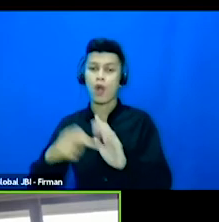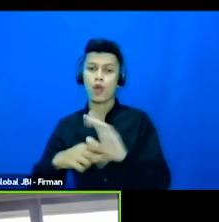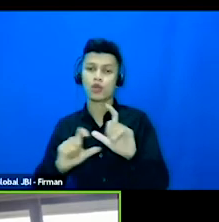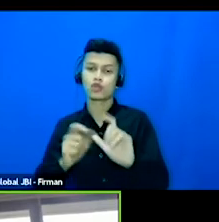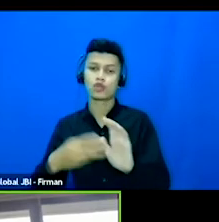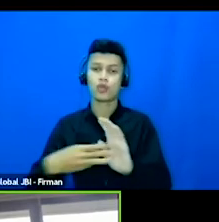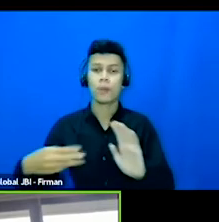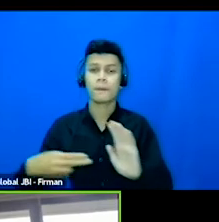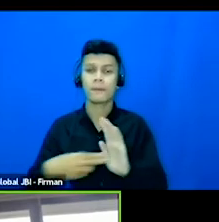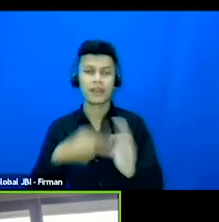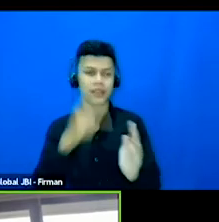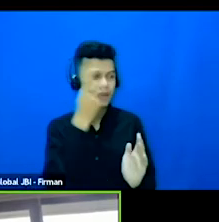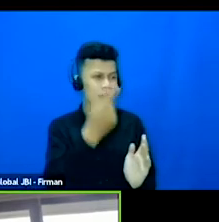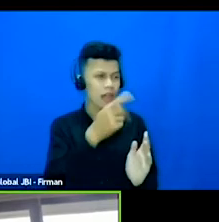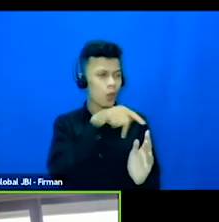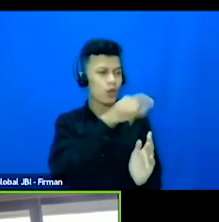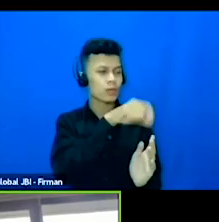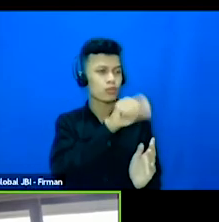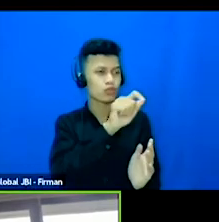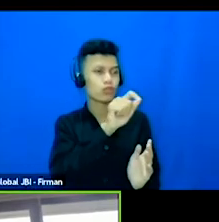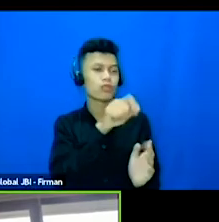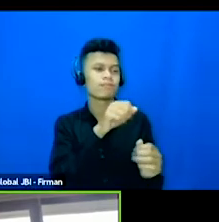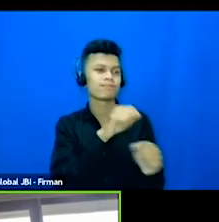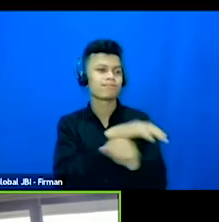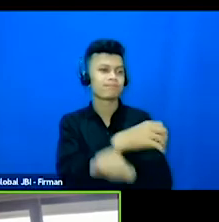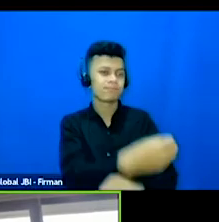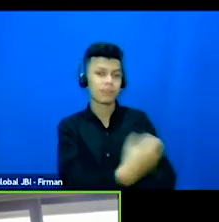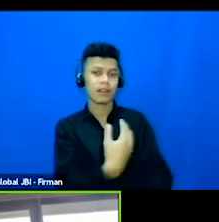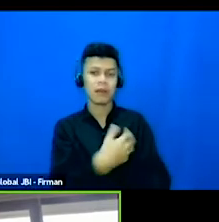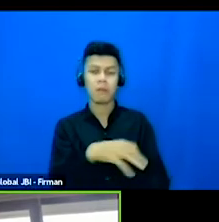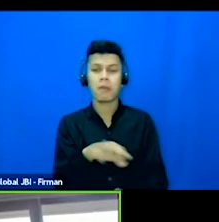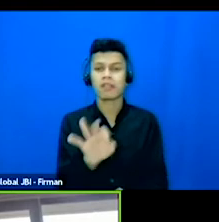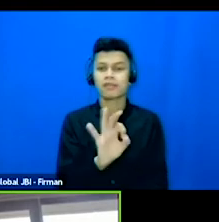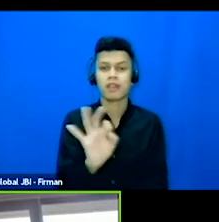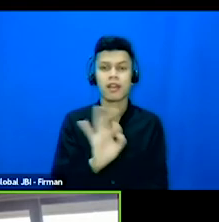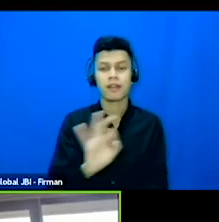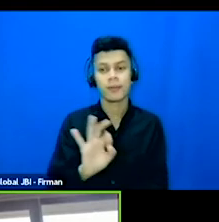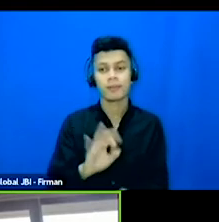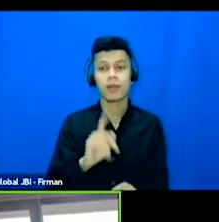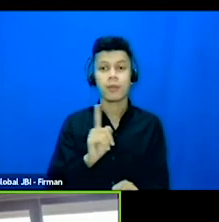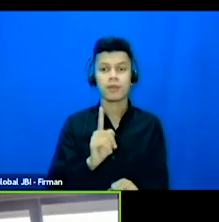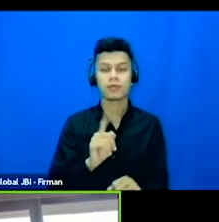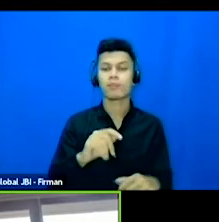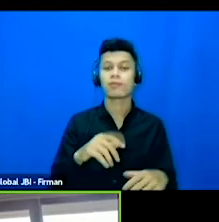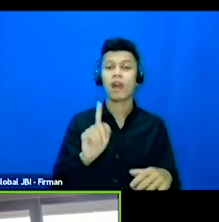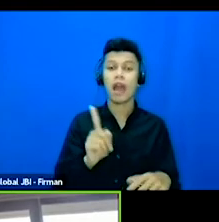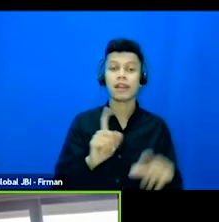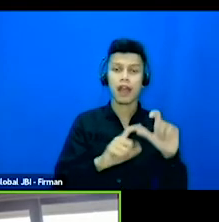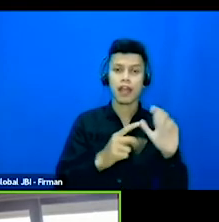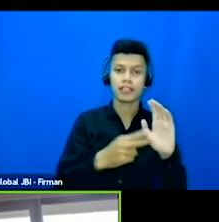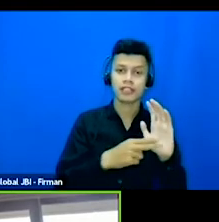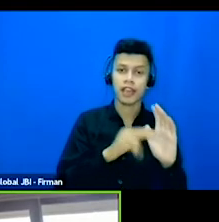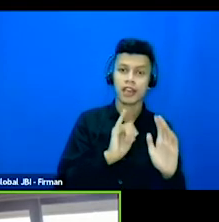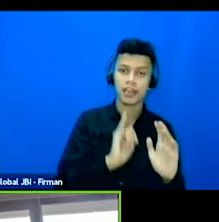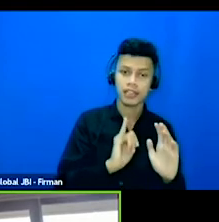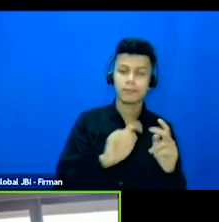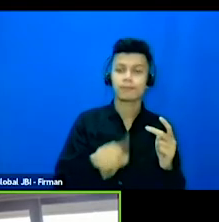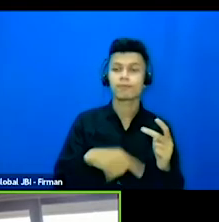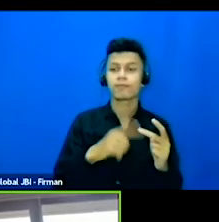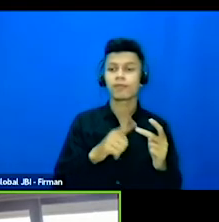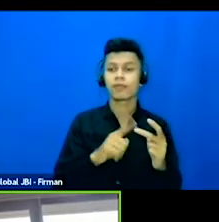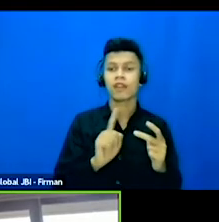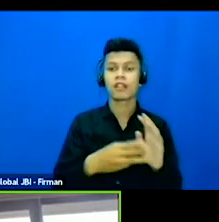preferensi Oh ini yang benar-benar influencing dari label itu karena ada SNI ada ada yang mandatory